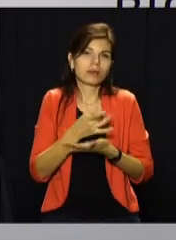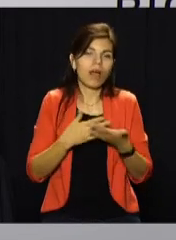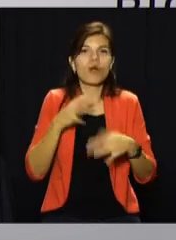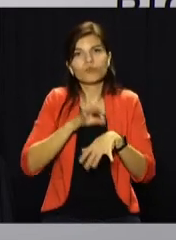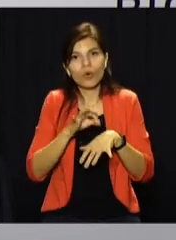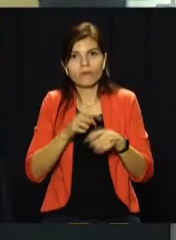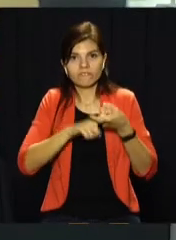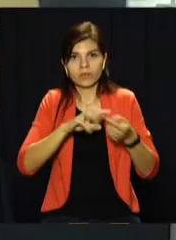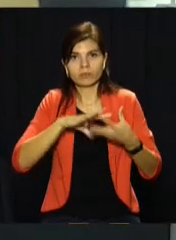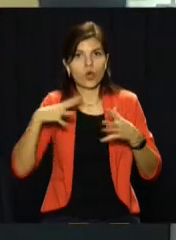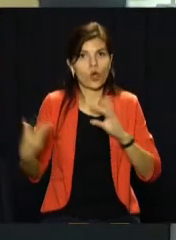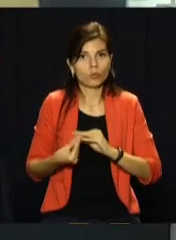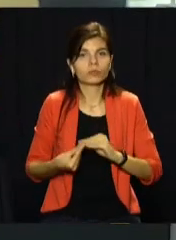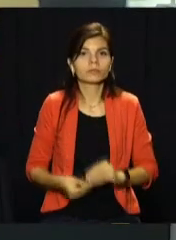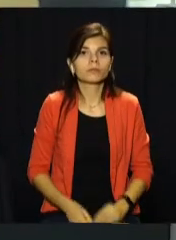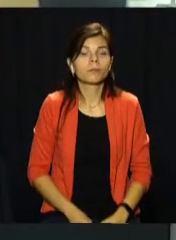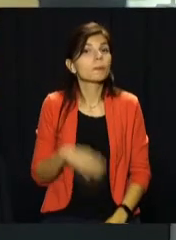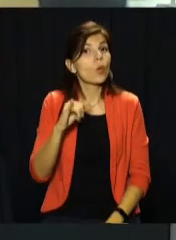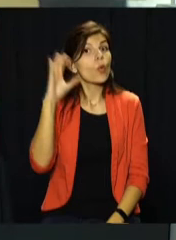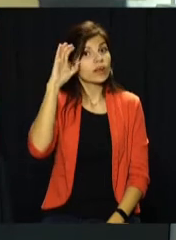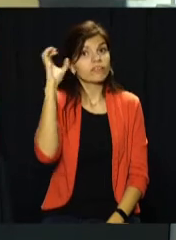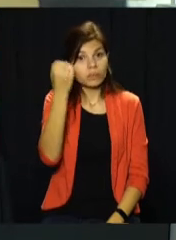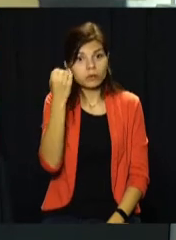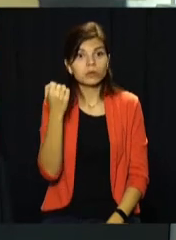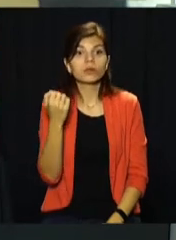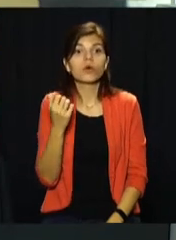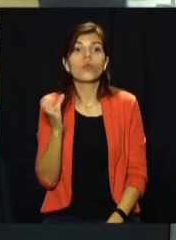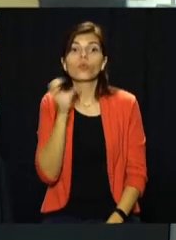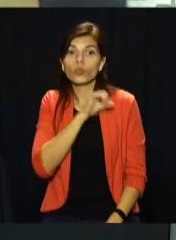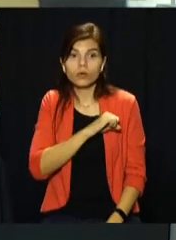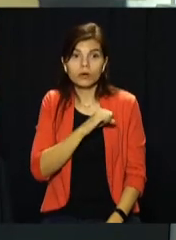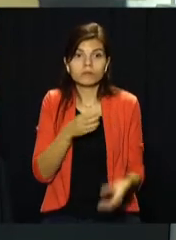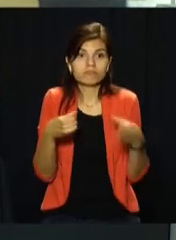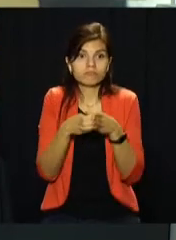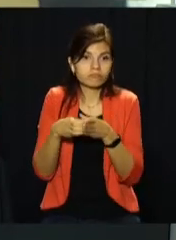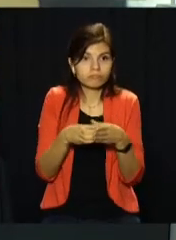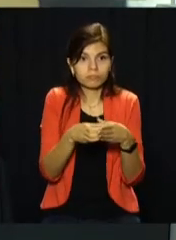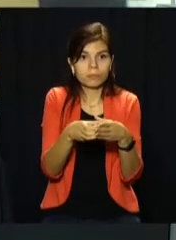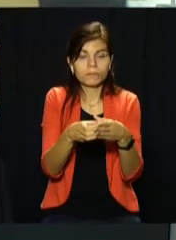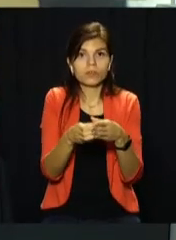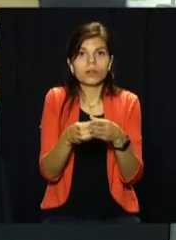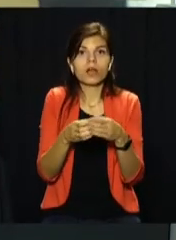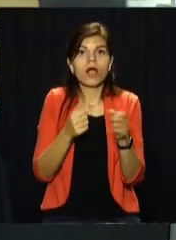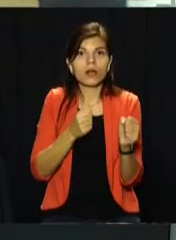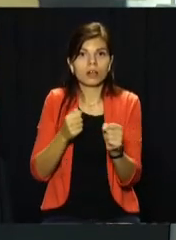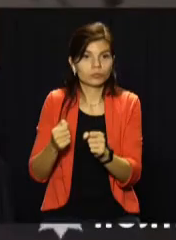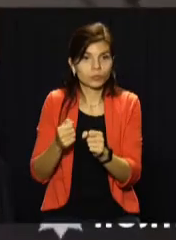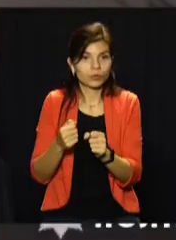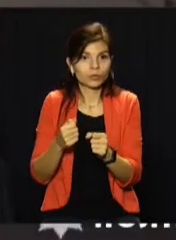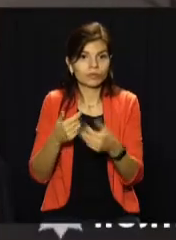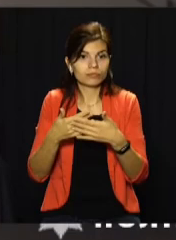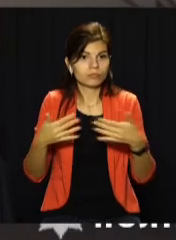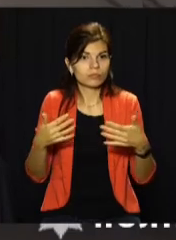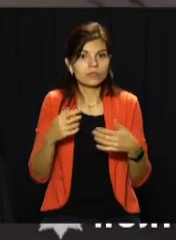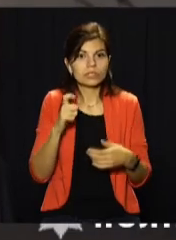захворювання. У Кривому Розі викрили міжрегіональне організоване угруповання торгівців зброєю. Організатора і